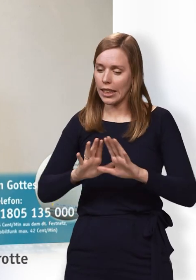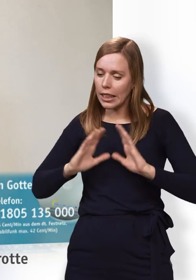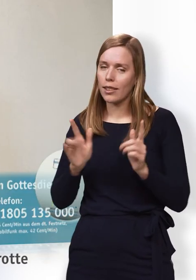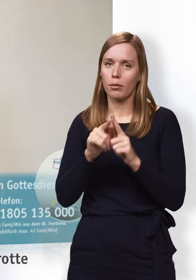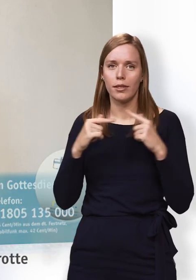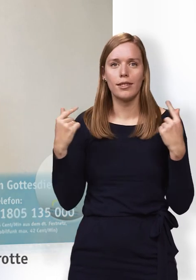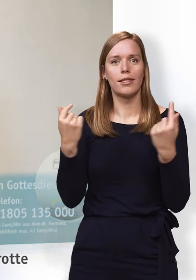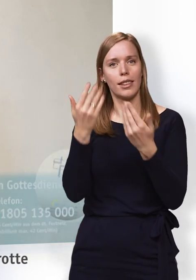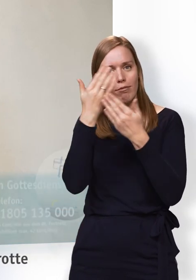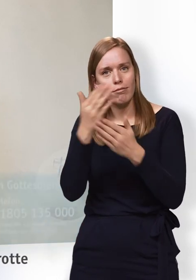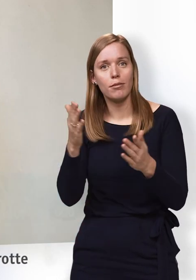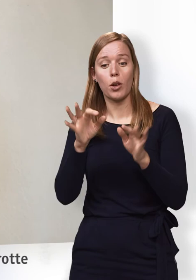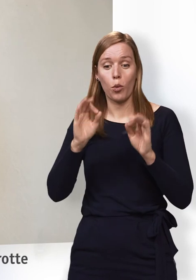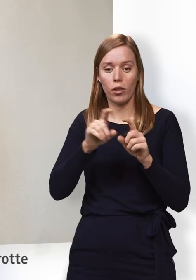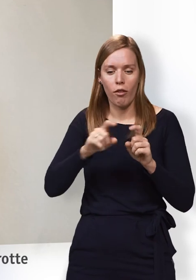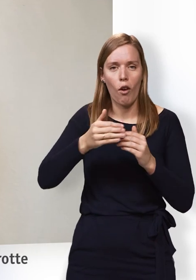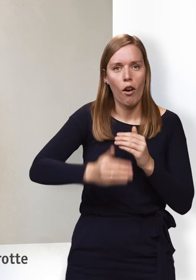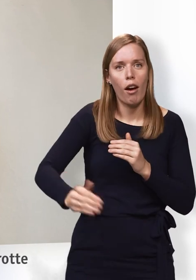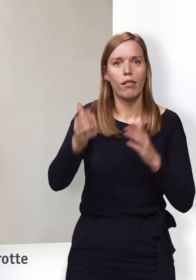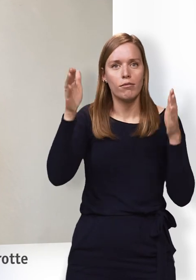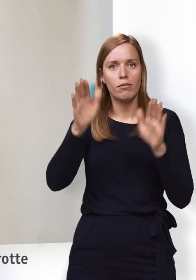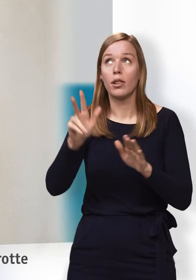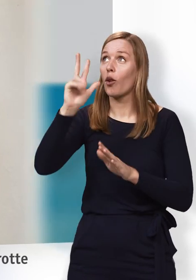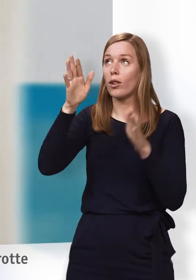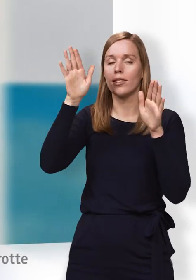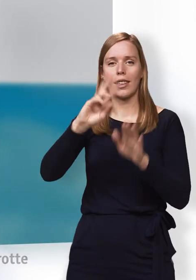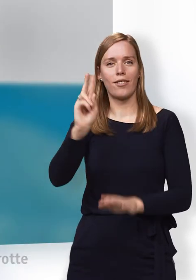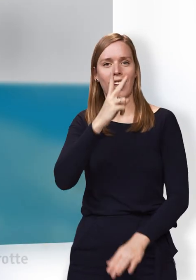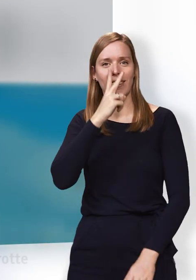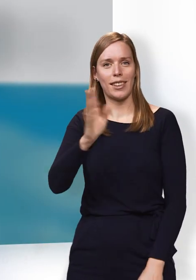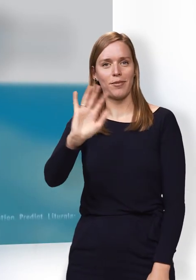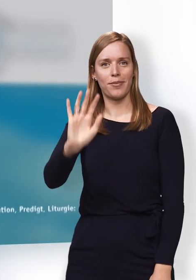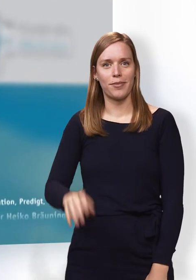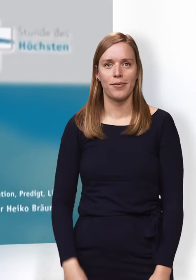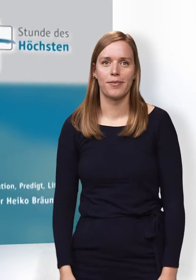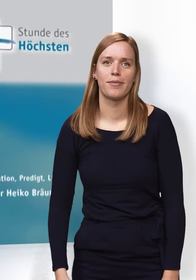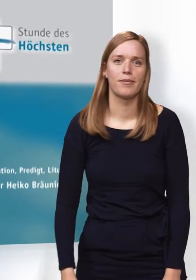Ihnen eine gute, gesegnete Woche. Gott segne Sie. Auf Wiedersehen.